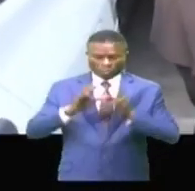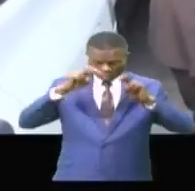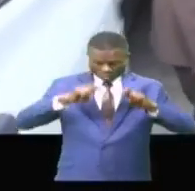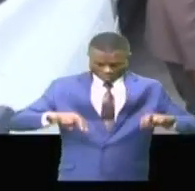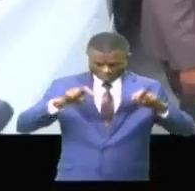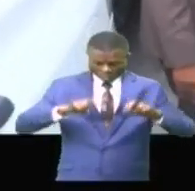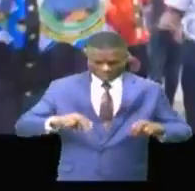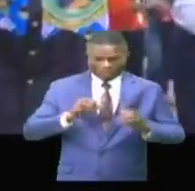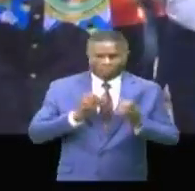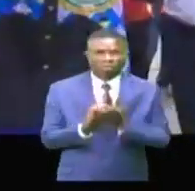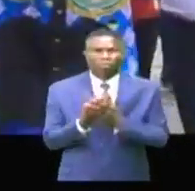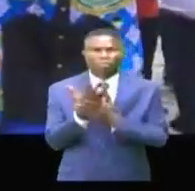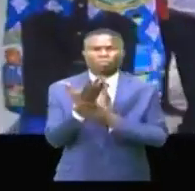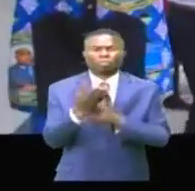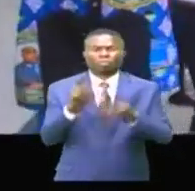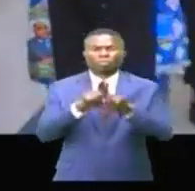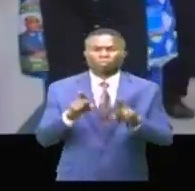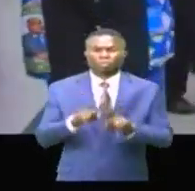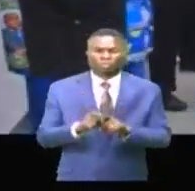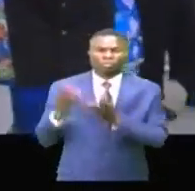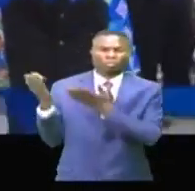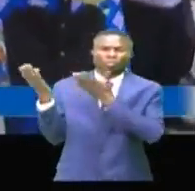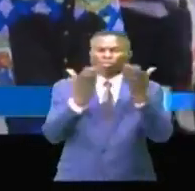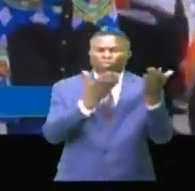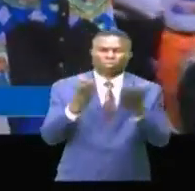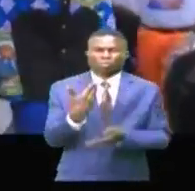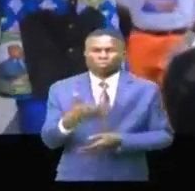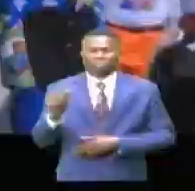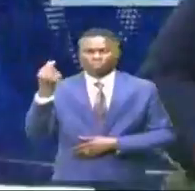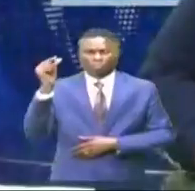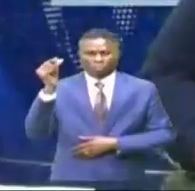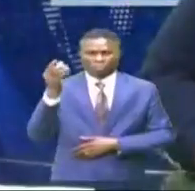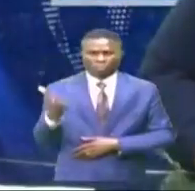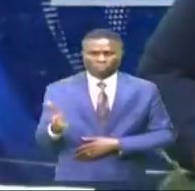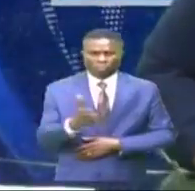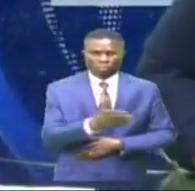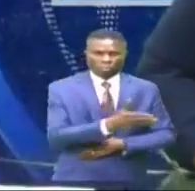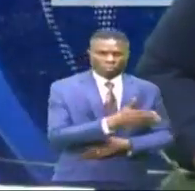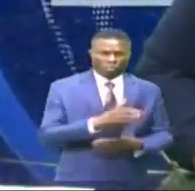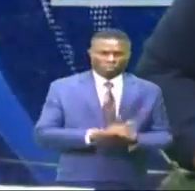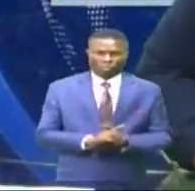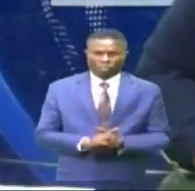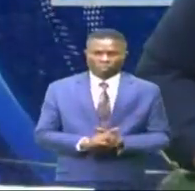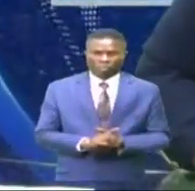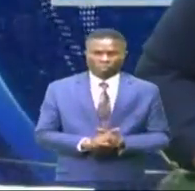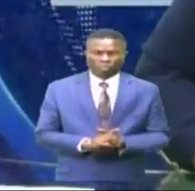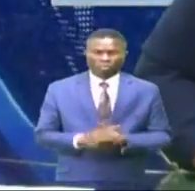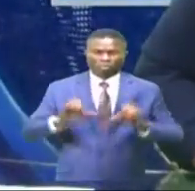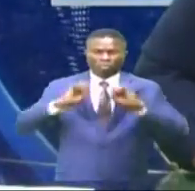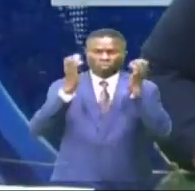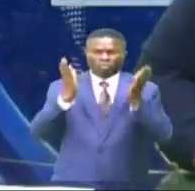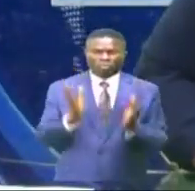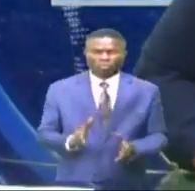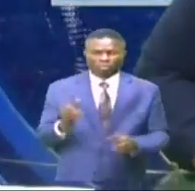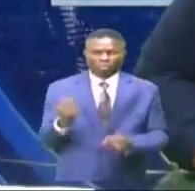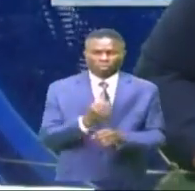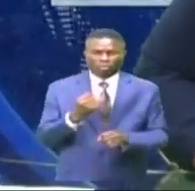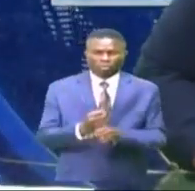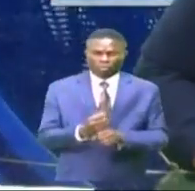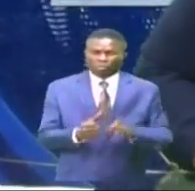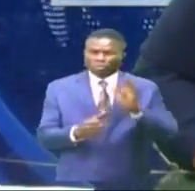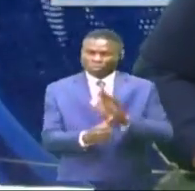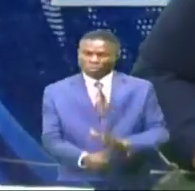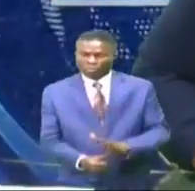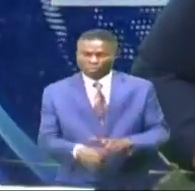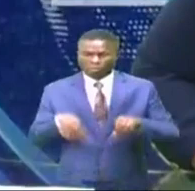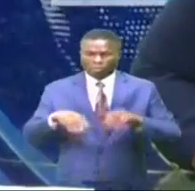à la production et à la commercialisation des produits miniers les entrepreneurs du secteur de la sous-traitance